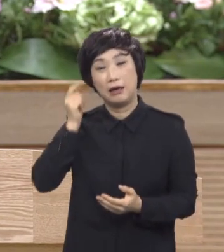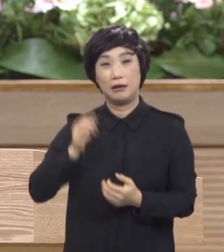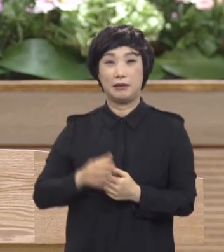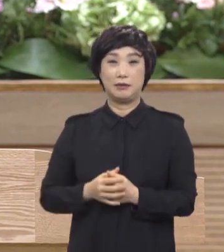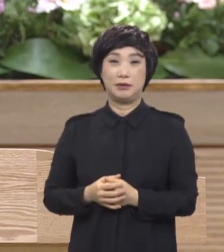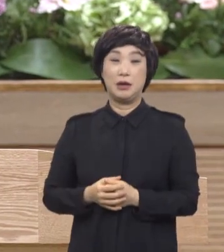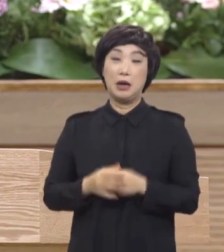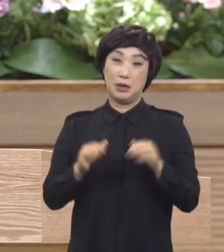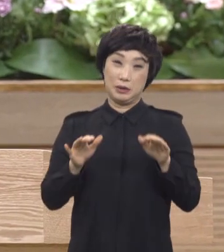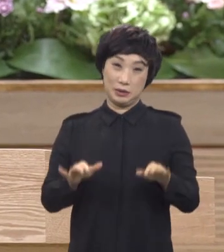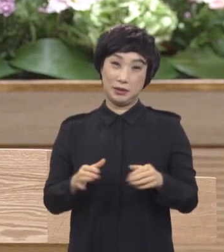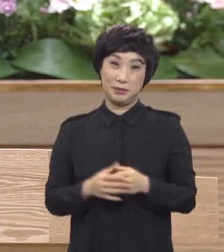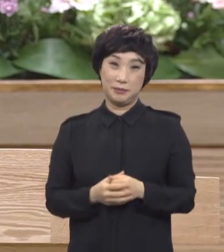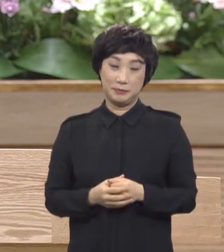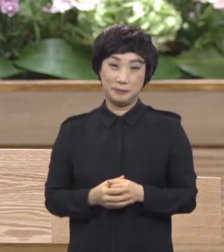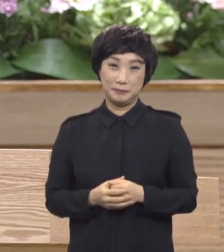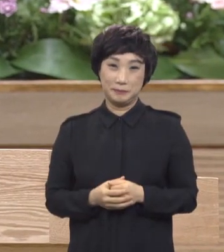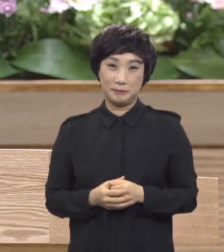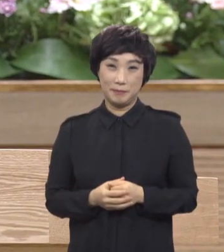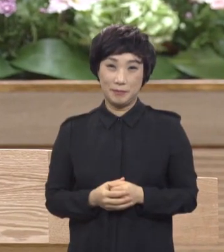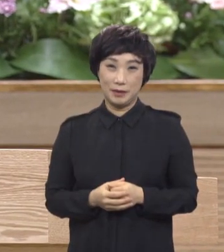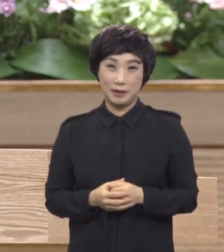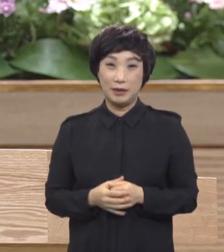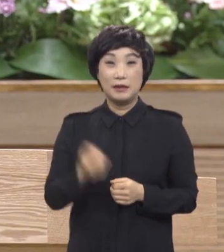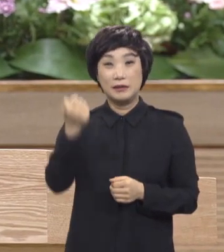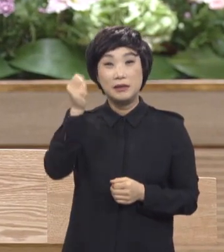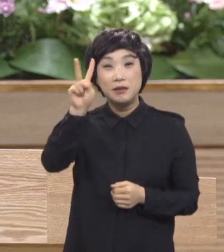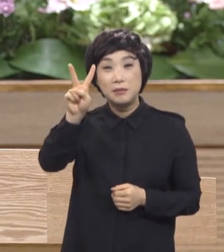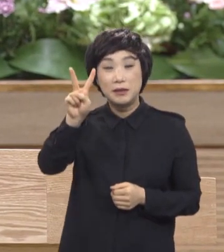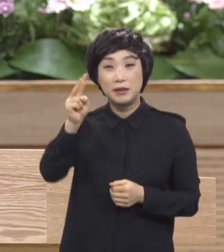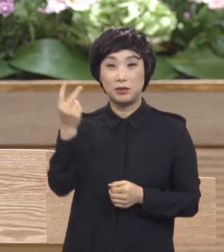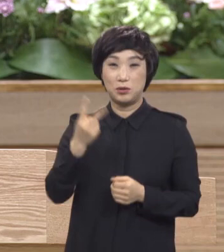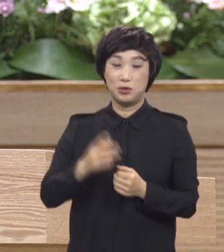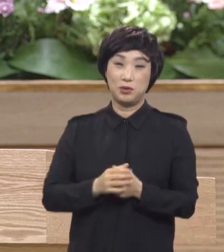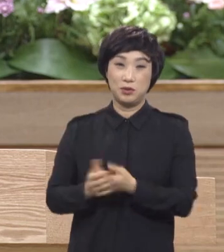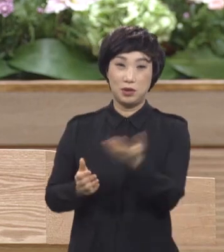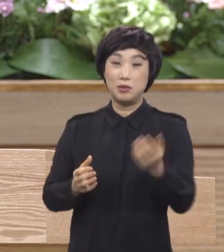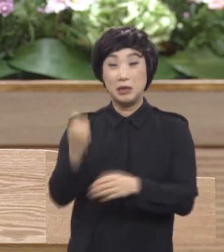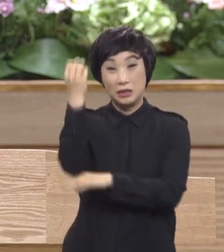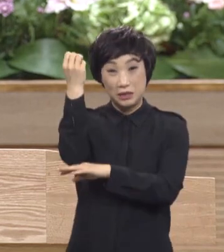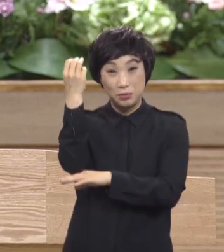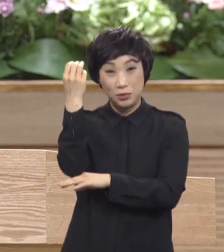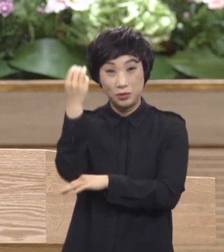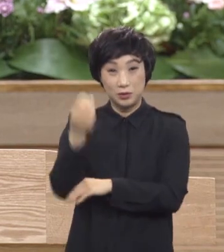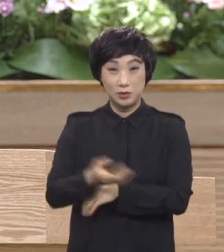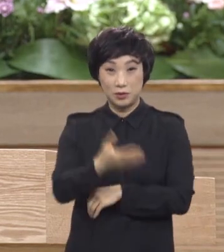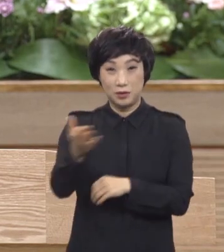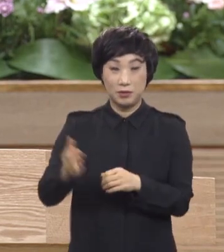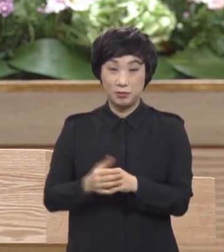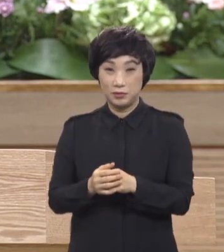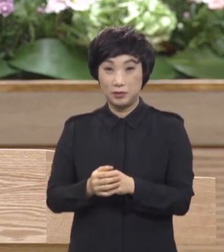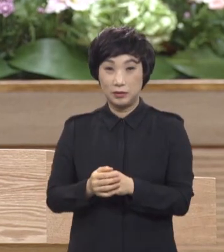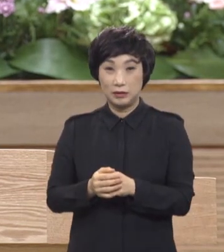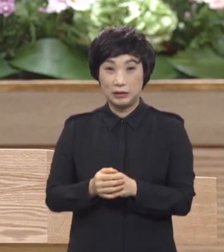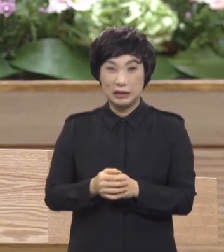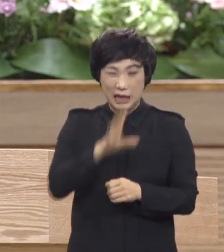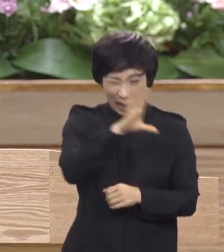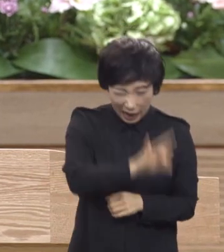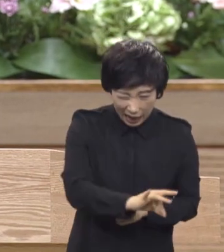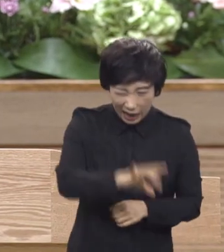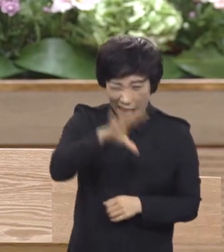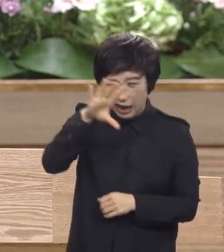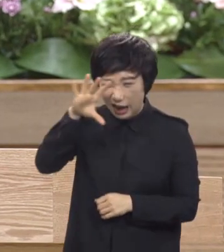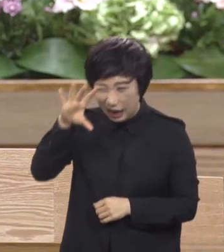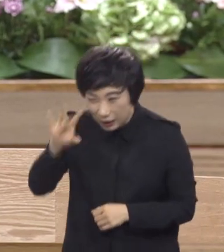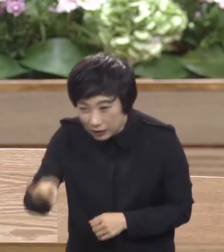오늘날 방송이나 신문같은데 가끔